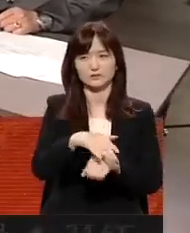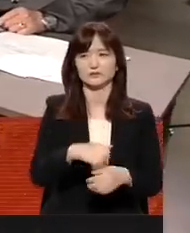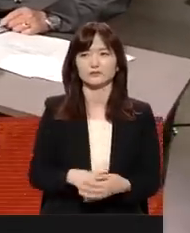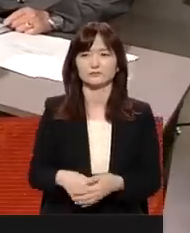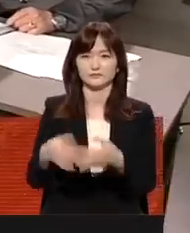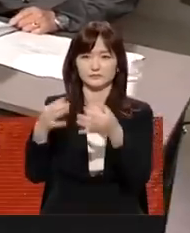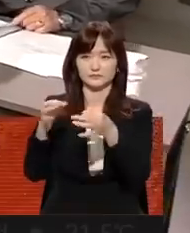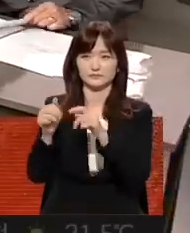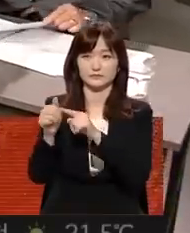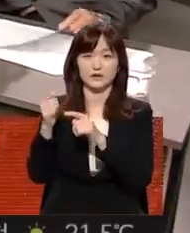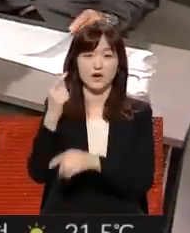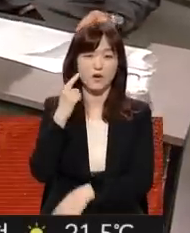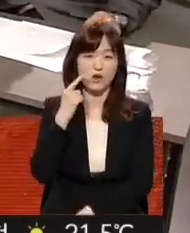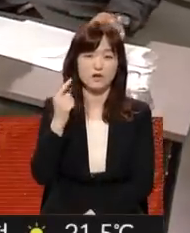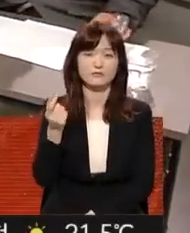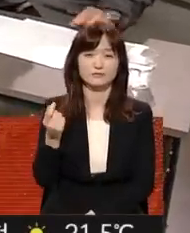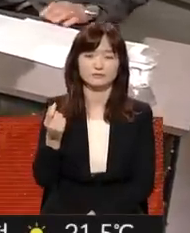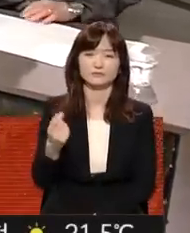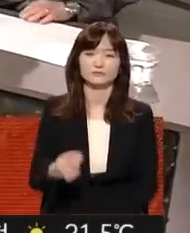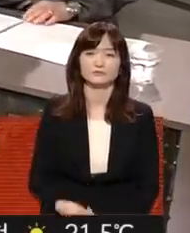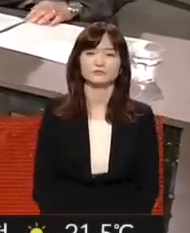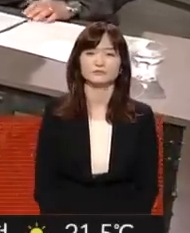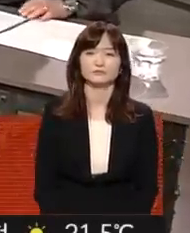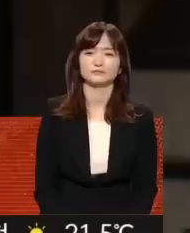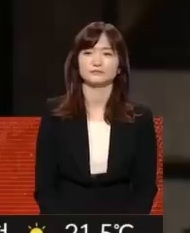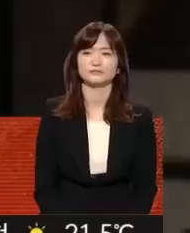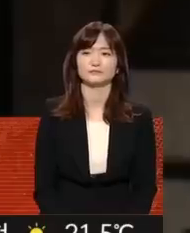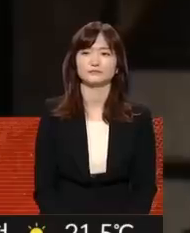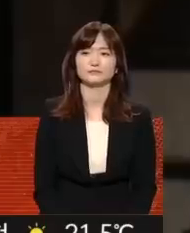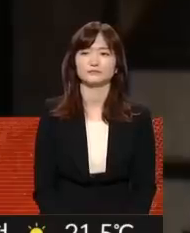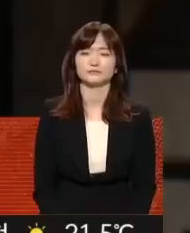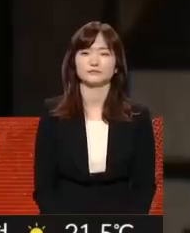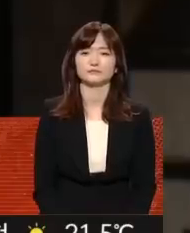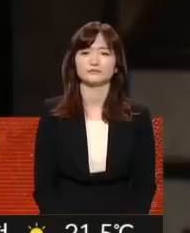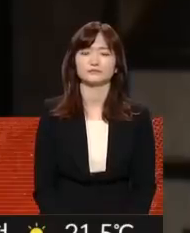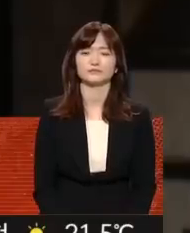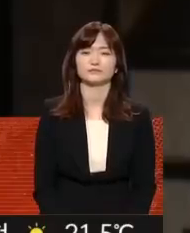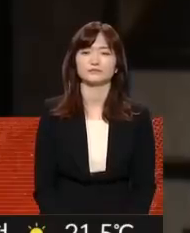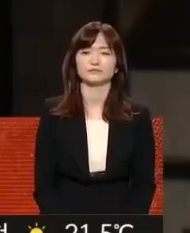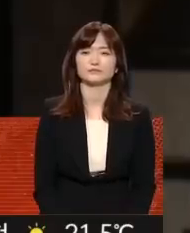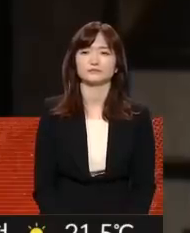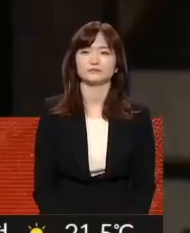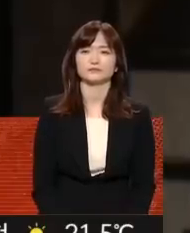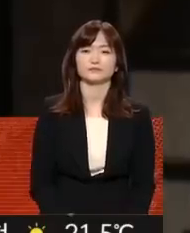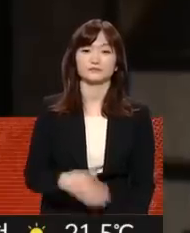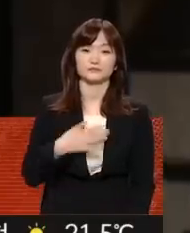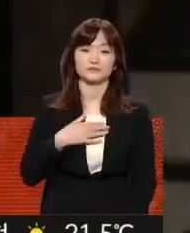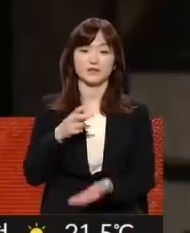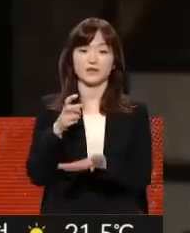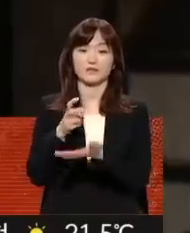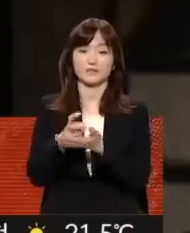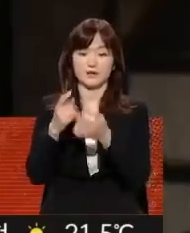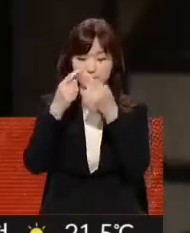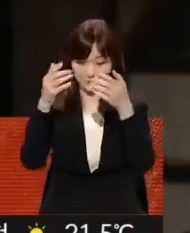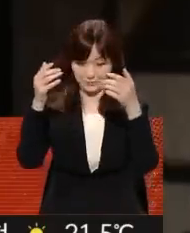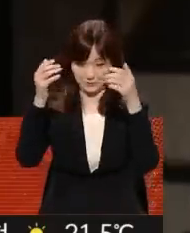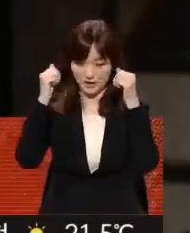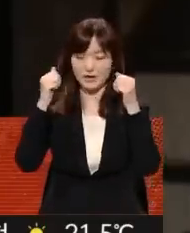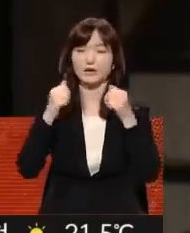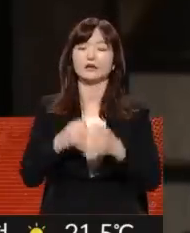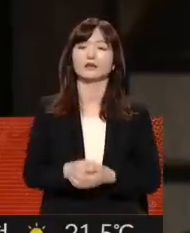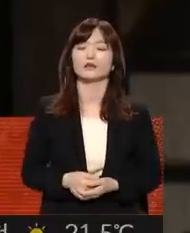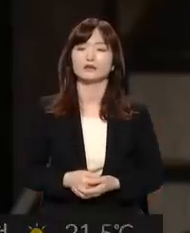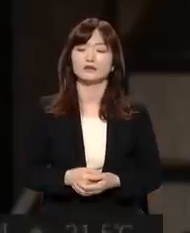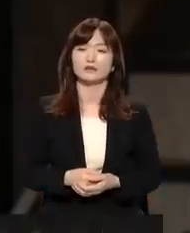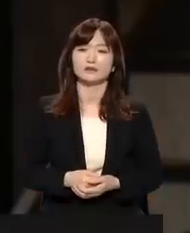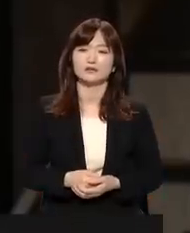씨가 거짓말을 했는 듯한 모습인데요. 물론 뒤에 그런 이야기를 했답니다. 나는 법대 출신이고 뭐 경찰도 알고 검찰도 알고